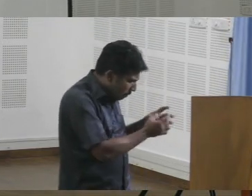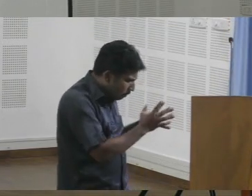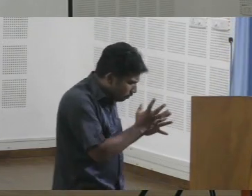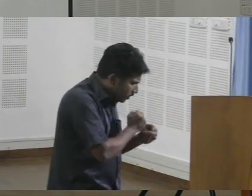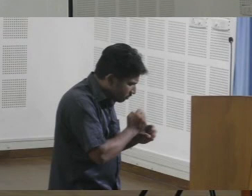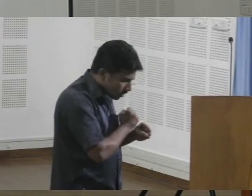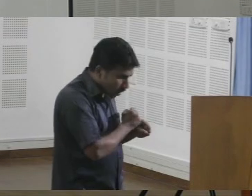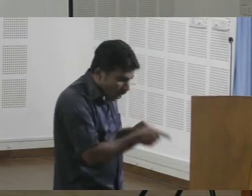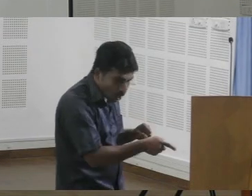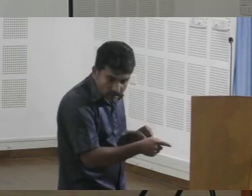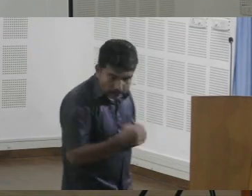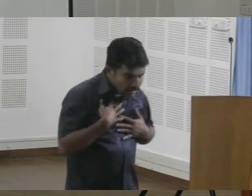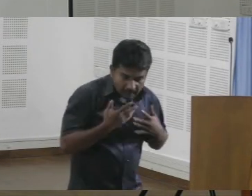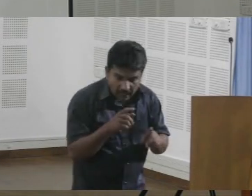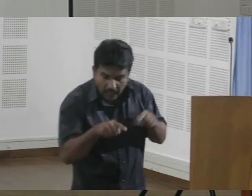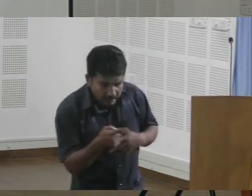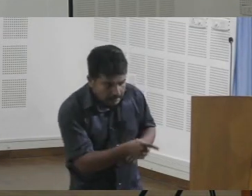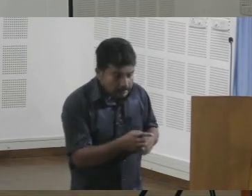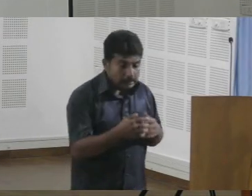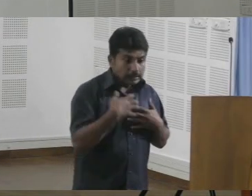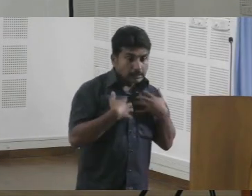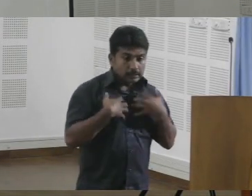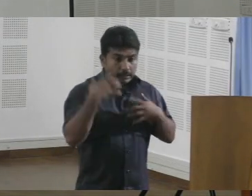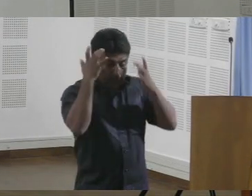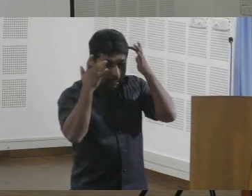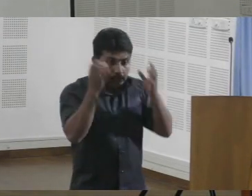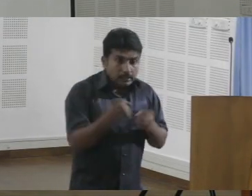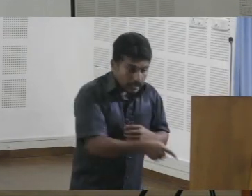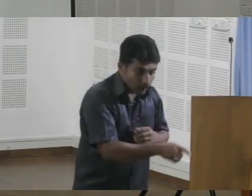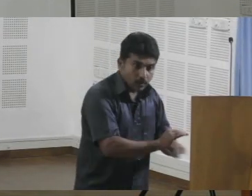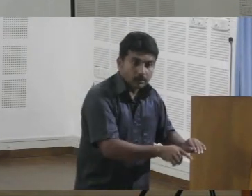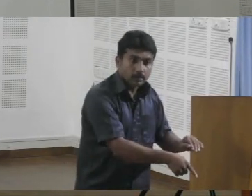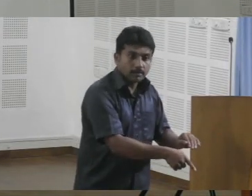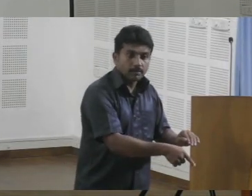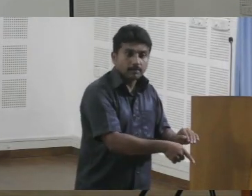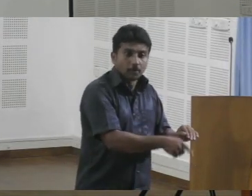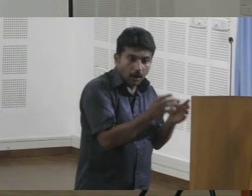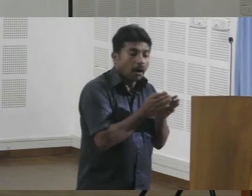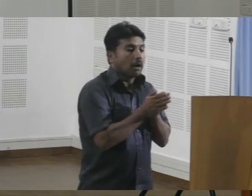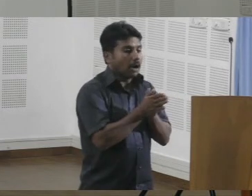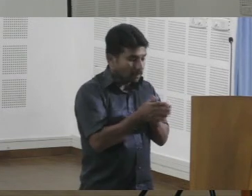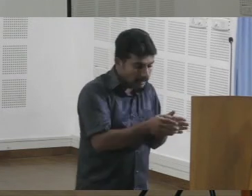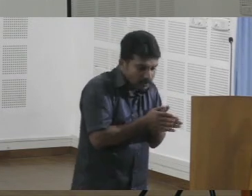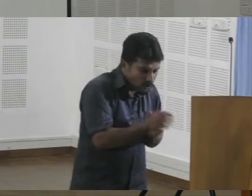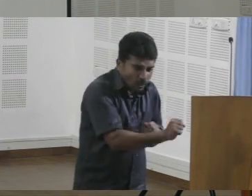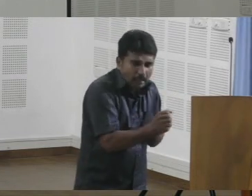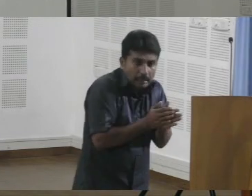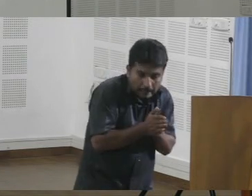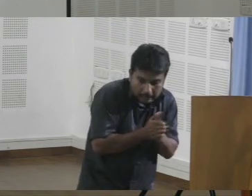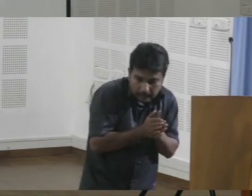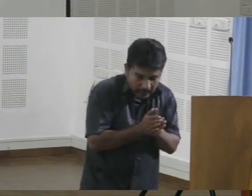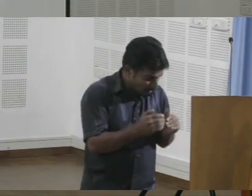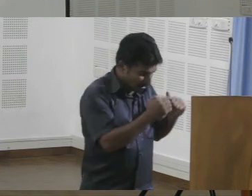വീണ്ടും ഫ്രസ്ട്രേറ്റഡ് അന്വേഷിച്ചിട്ടും കാർഡ്സ് കിട്ടില്ല. പിന്നെ അവന്റെ ഇൻട്രസ്റ്റ് പലതിലും മാറിക്കൊണ്ടിരിക്കും. ആ ലിമിറ്റഡ്